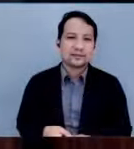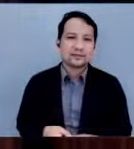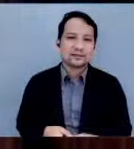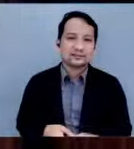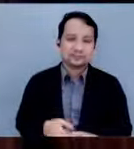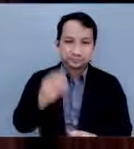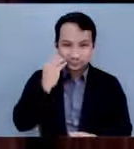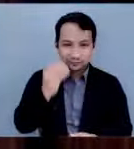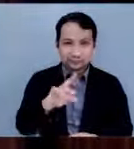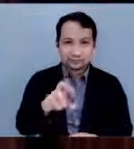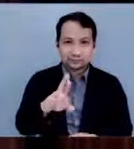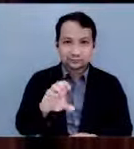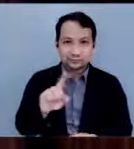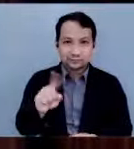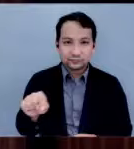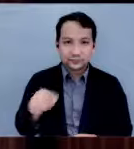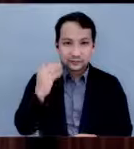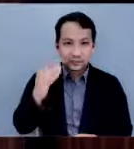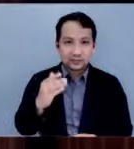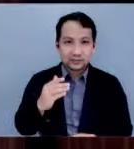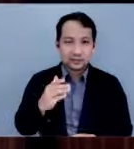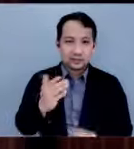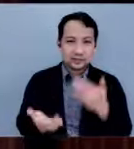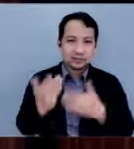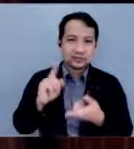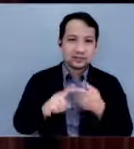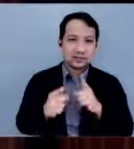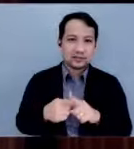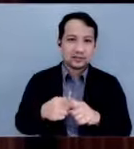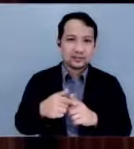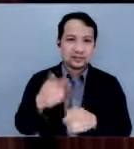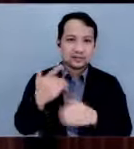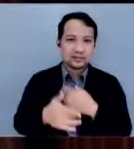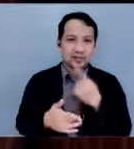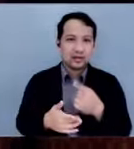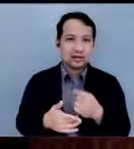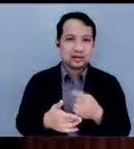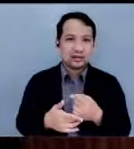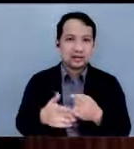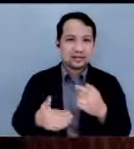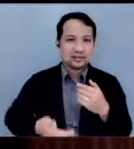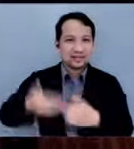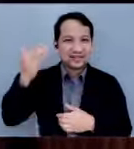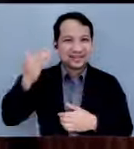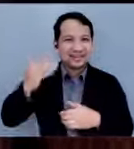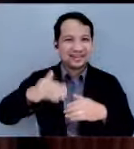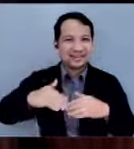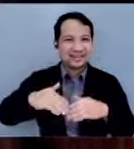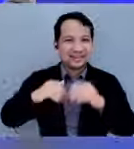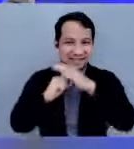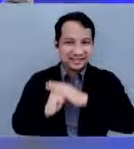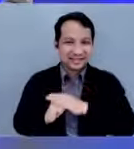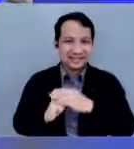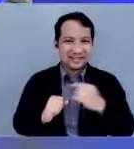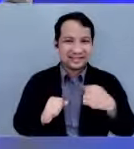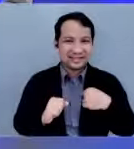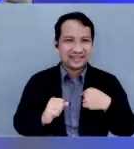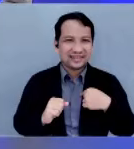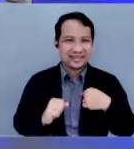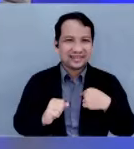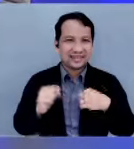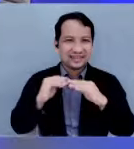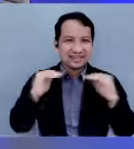ako po ang bunso ng aming grupo na The Comedy Crew. Ako po yung bunso nila pagdating sa height. Dito rin po sa studio, mukhang ako rin po yung bunso. May kahit ako dito,